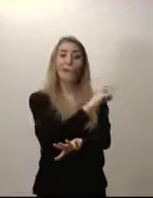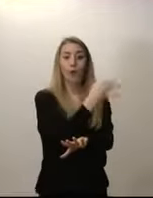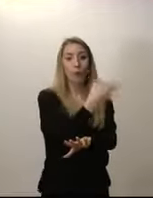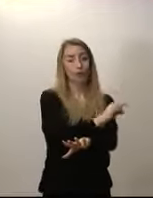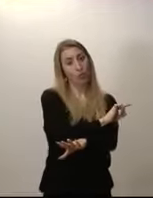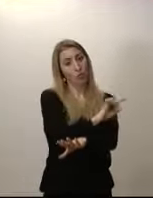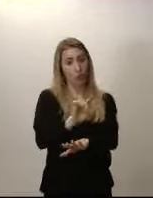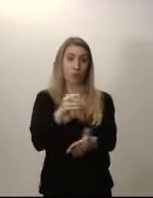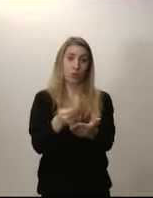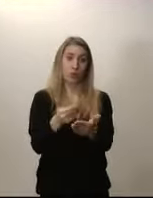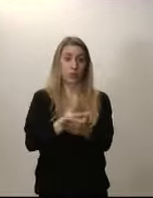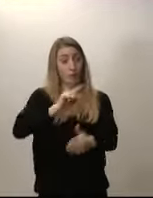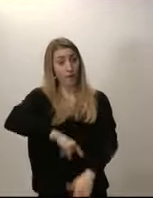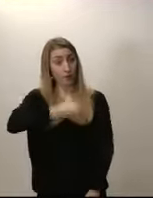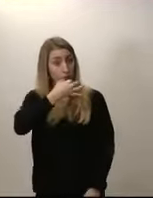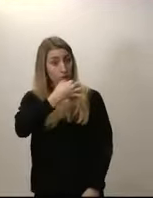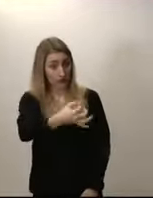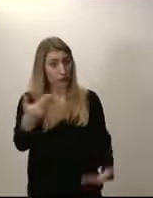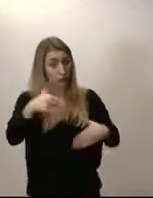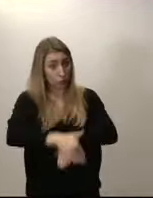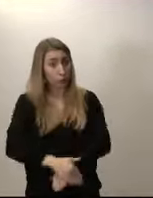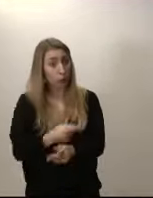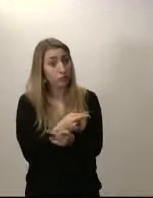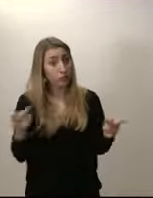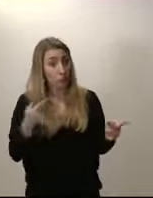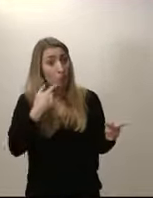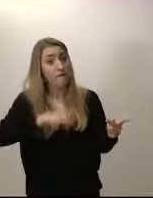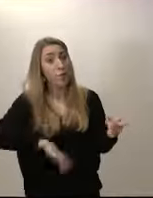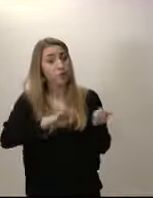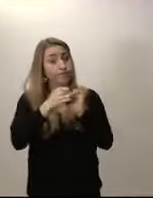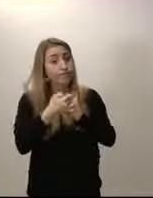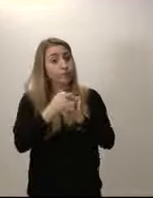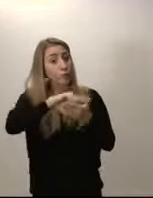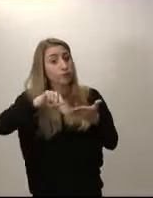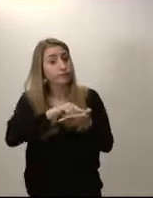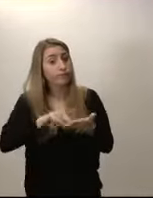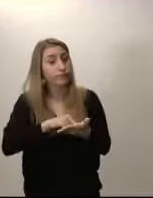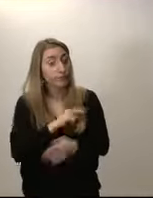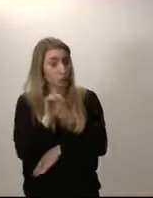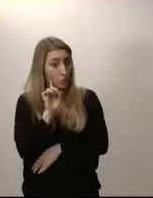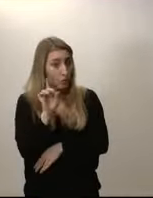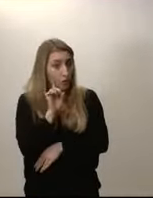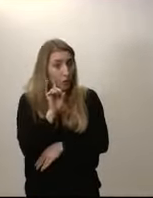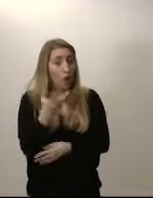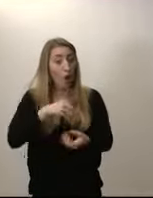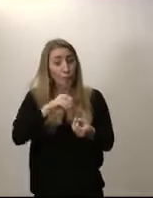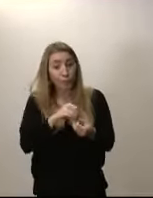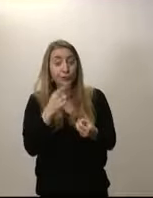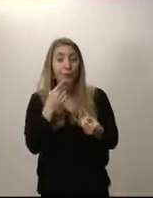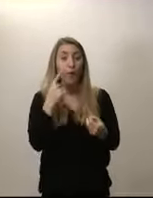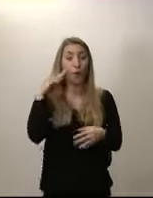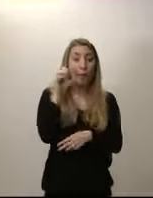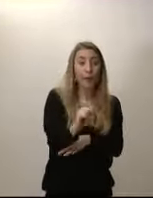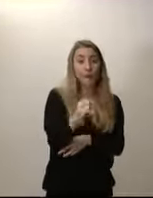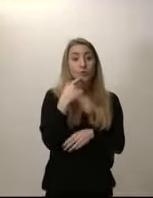je tenais absolument ce soir à faire ce rectificatif, parce qu'en plus, c'est véhiculé sur les réseaux sociaux,